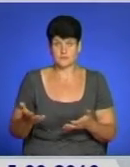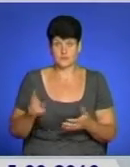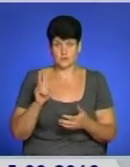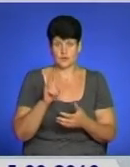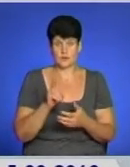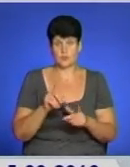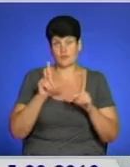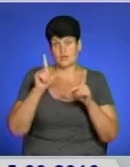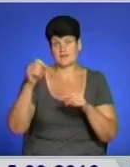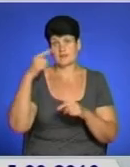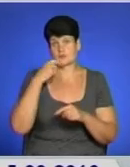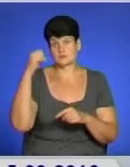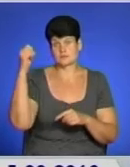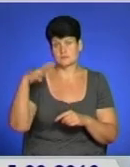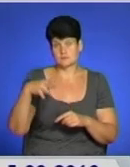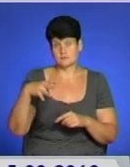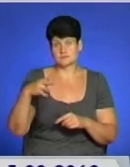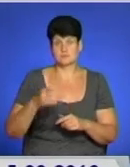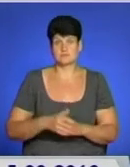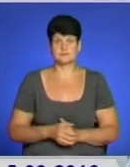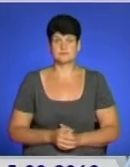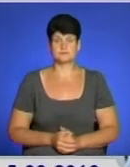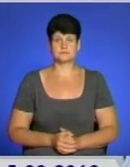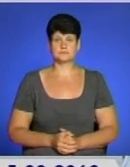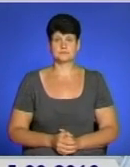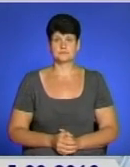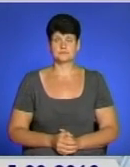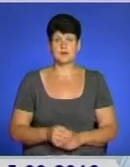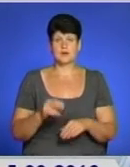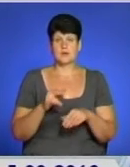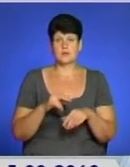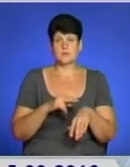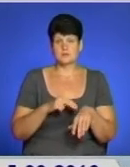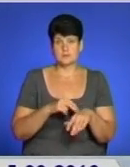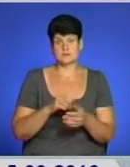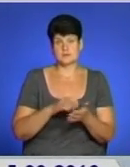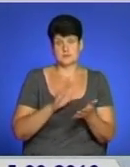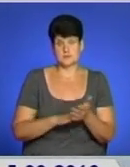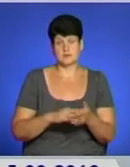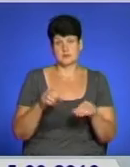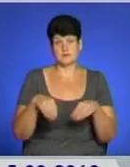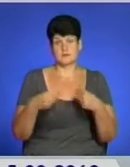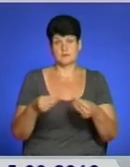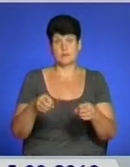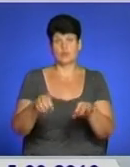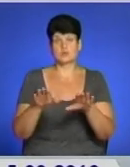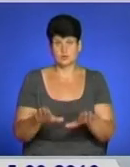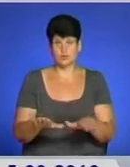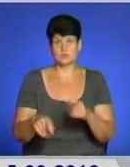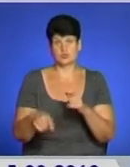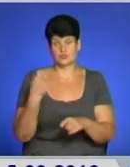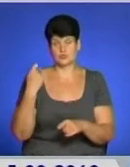проїхав світлофор на заборонений сигнал. Патрульні поліцейські зафіксувалися, винесли постанову щодо